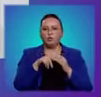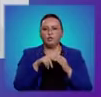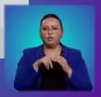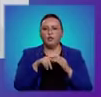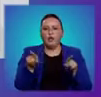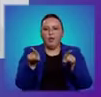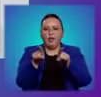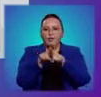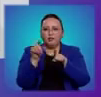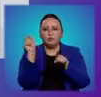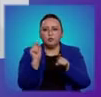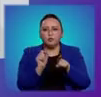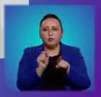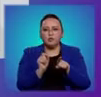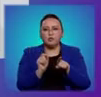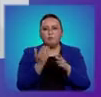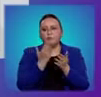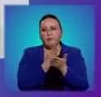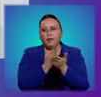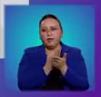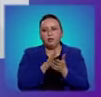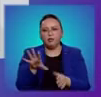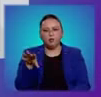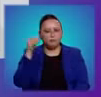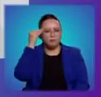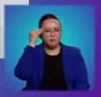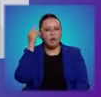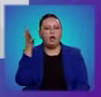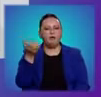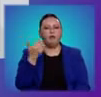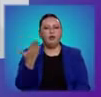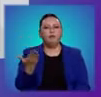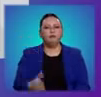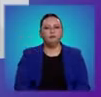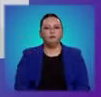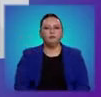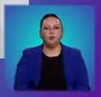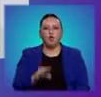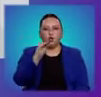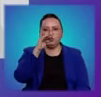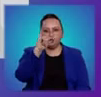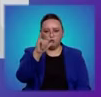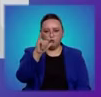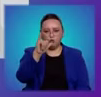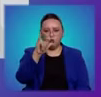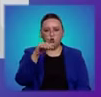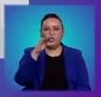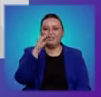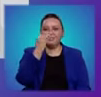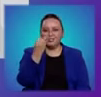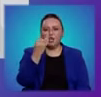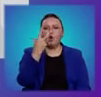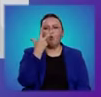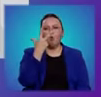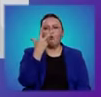нь буулгах юм байна гэдгийг дотроо тунгааж аваарай. За хүмүүдээ жуу дээр Жи хэлбрээр бичигдэх